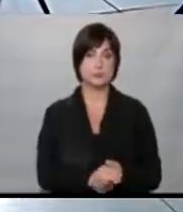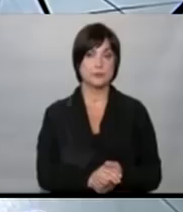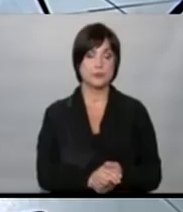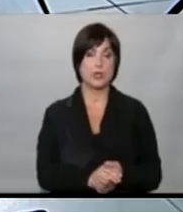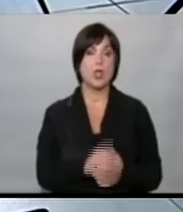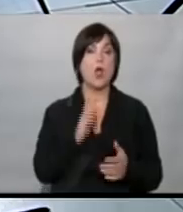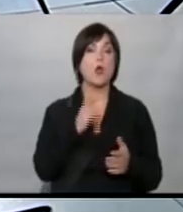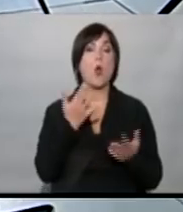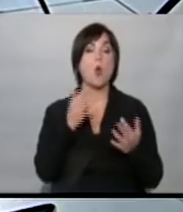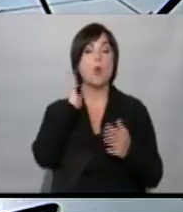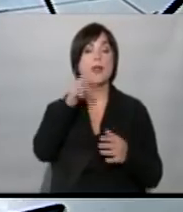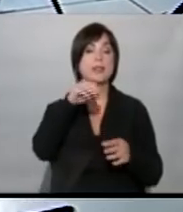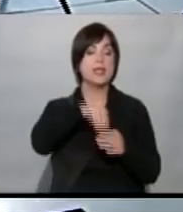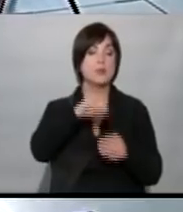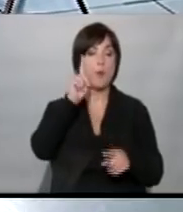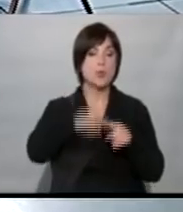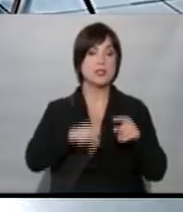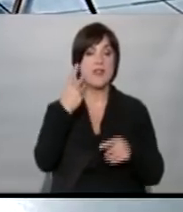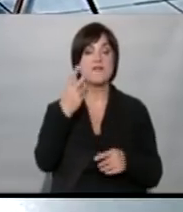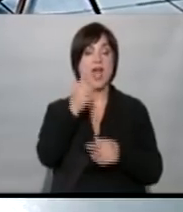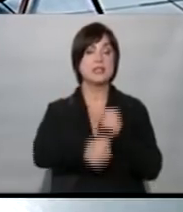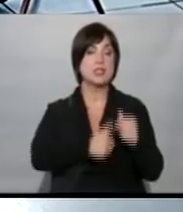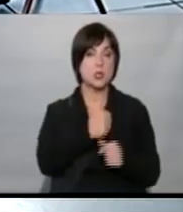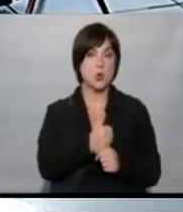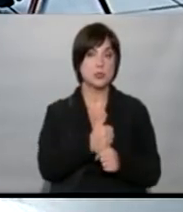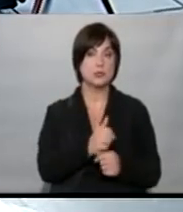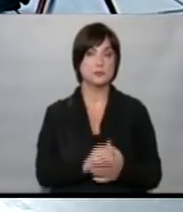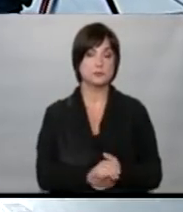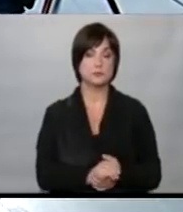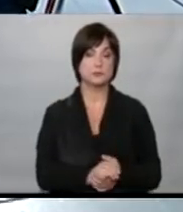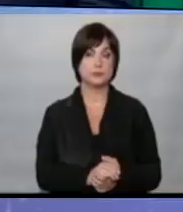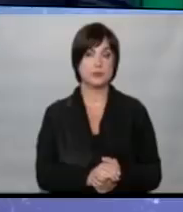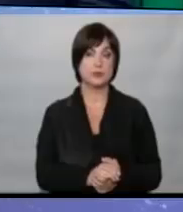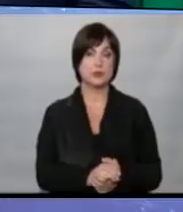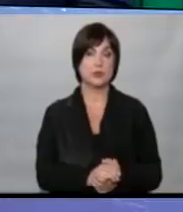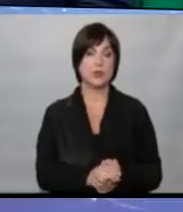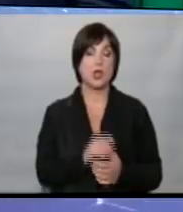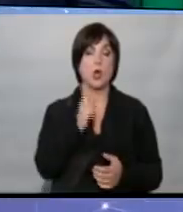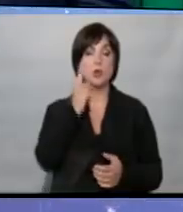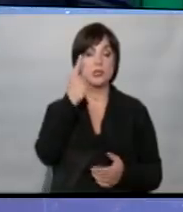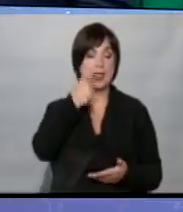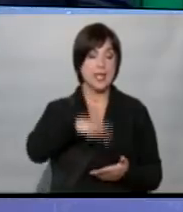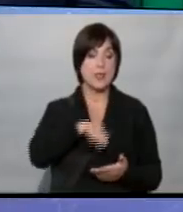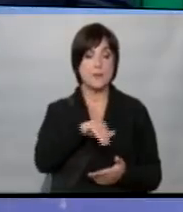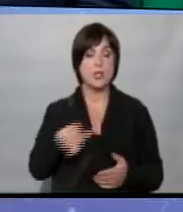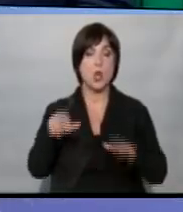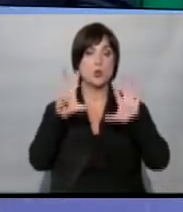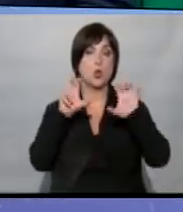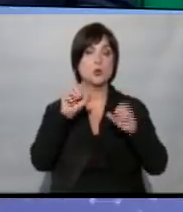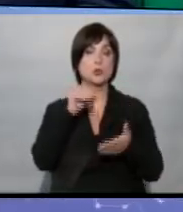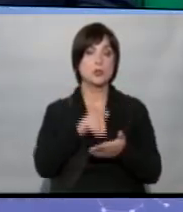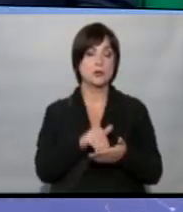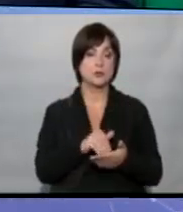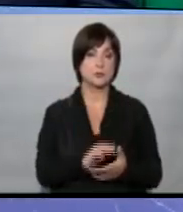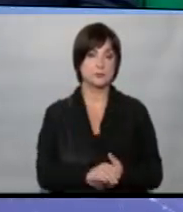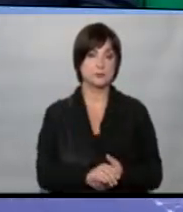колку излегуваат на избори последните 20 години. Па значи секогаш значи, се лажело. Како се лажело? Па од 1.800.000 гласачи. Па излегуваат